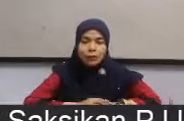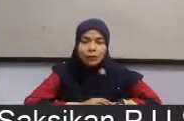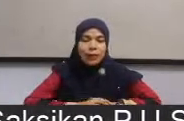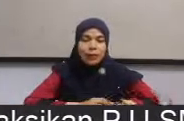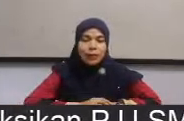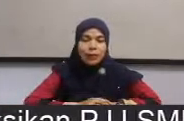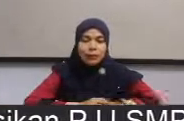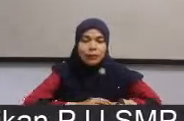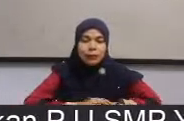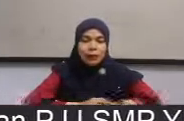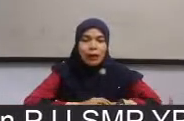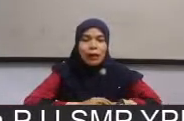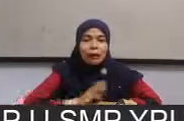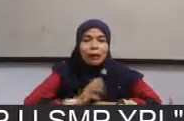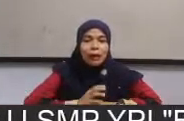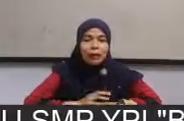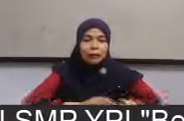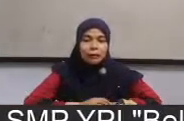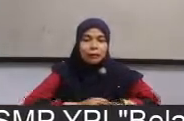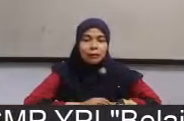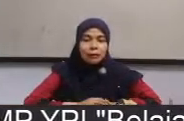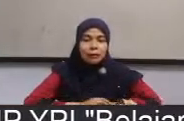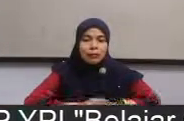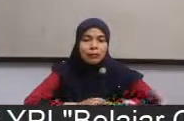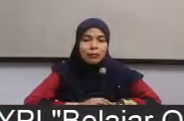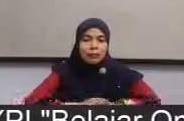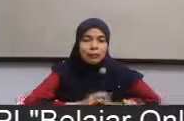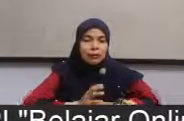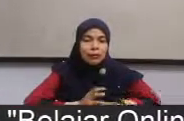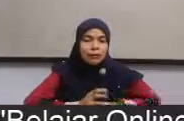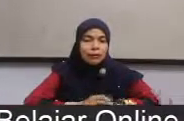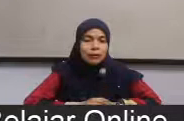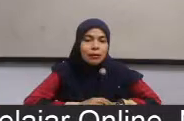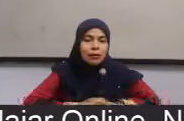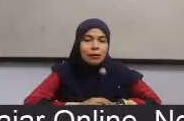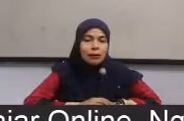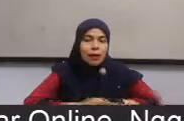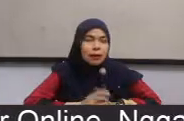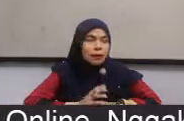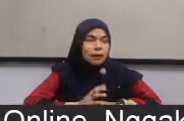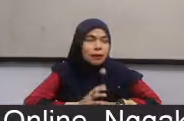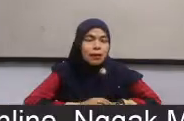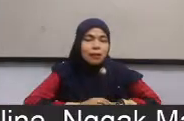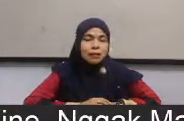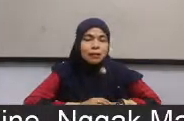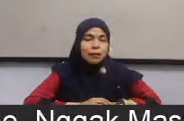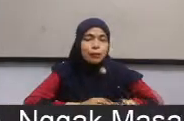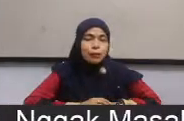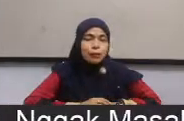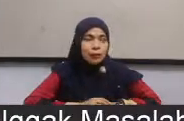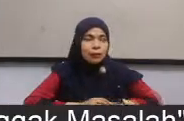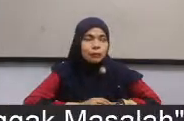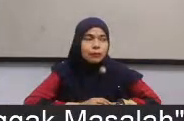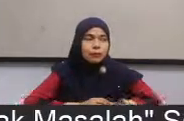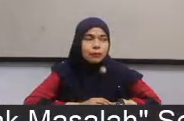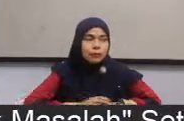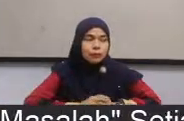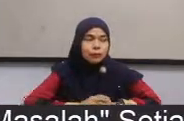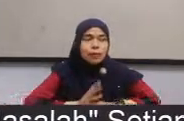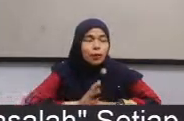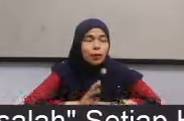ya karena ah ah adik nya karaite di rumah